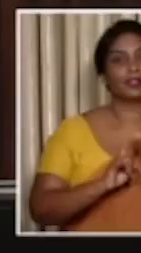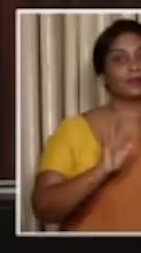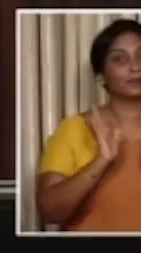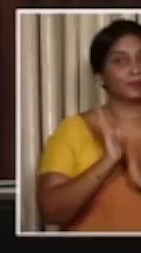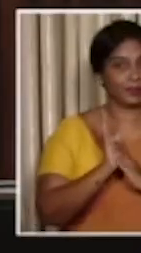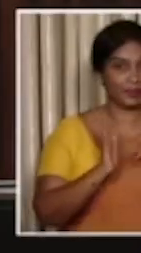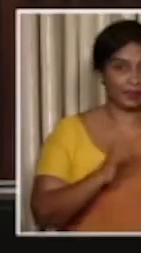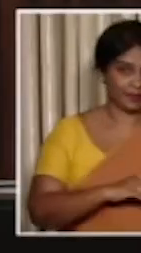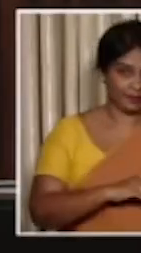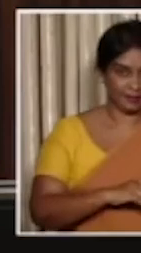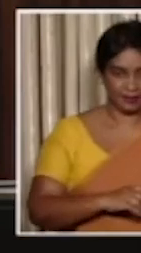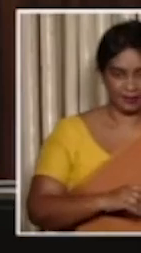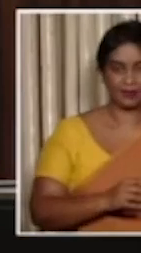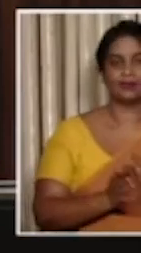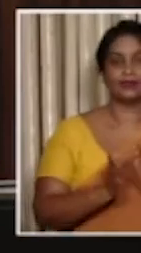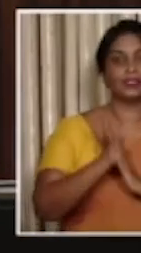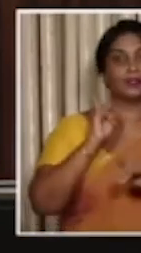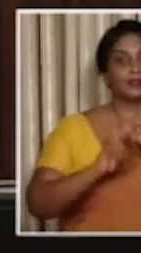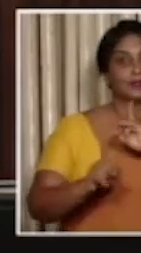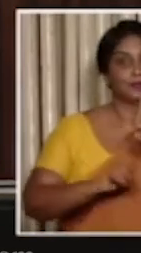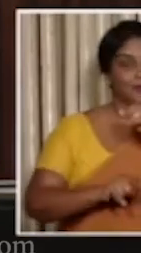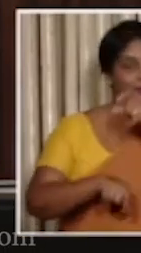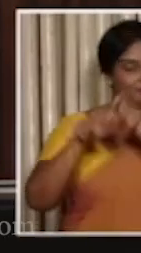අගමැතිතුමියනි, ඇමතිවරුනි,